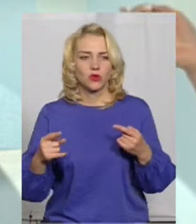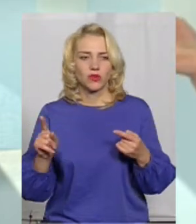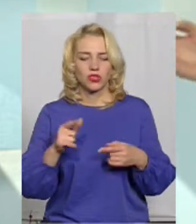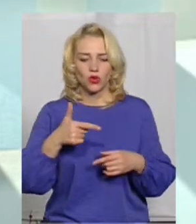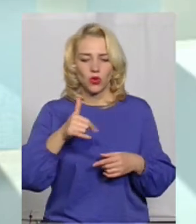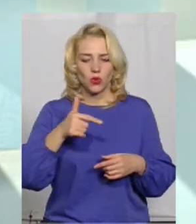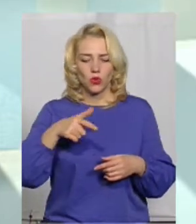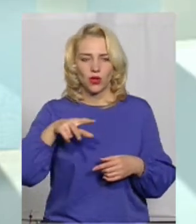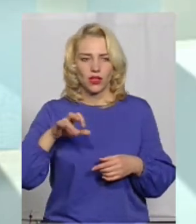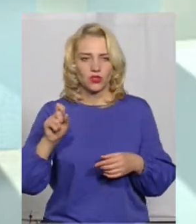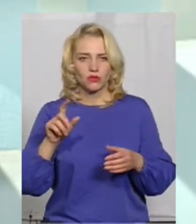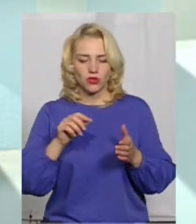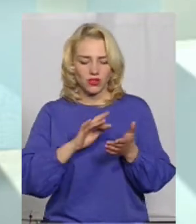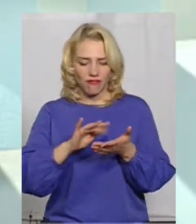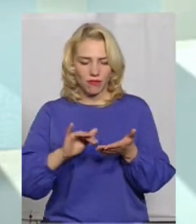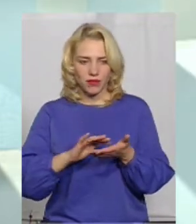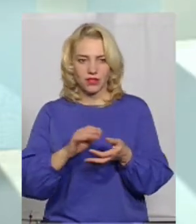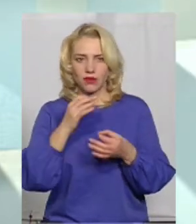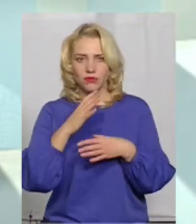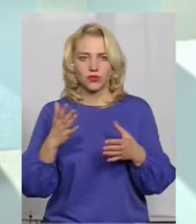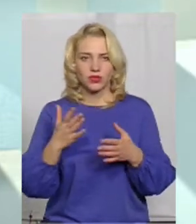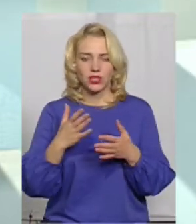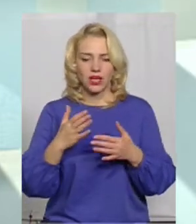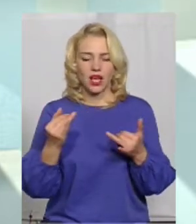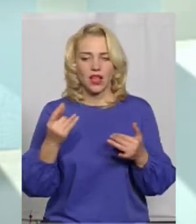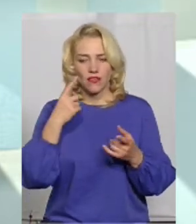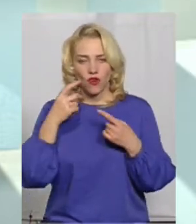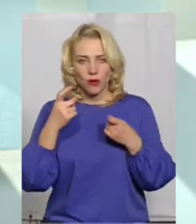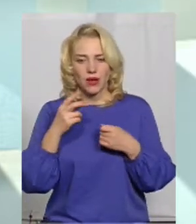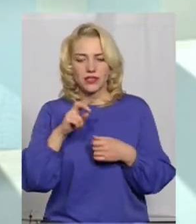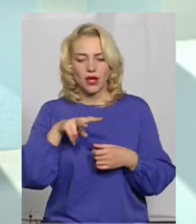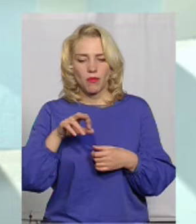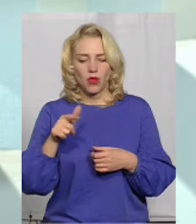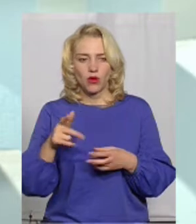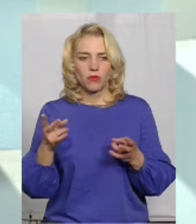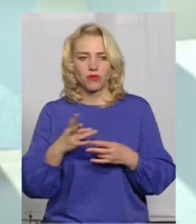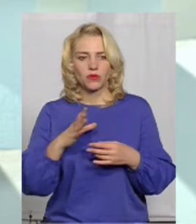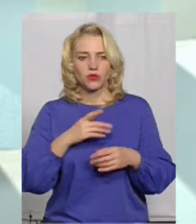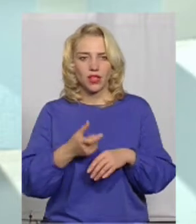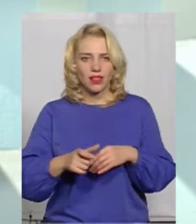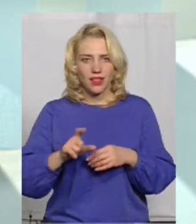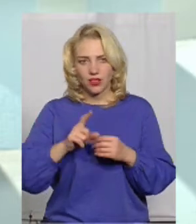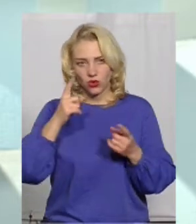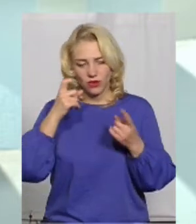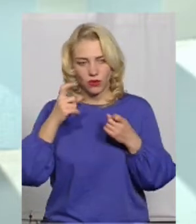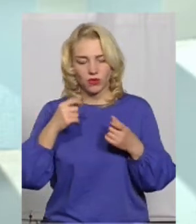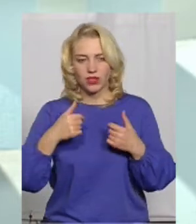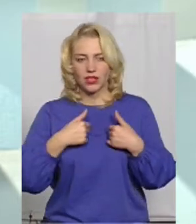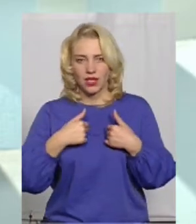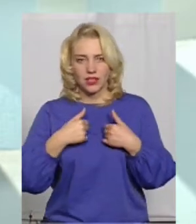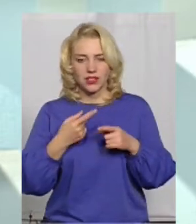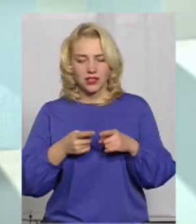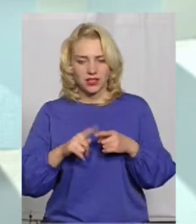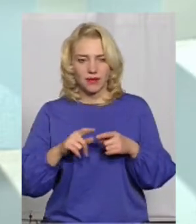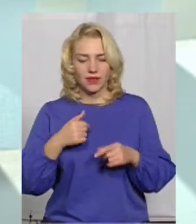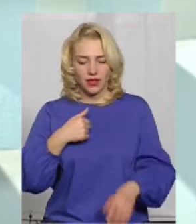Гуглі можна вбити. Будь-яку інформацію, якусь, от кажуть, блог має бути надто інформативний. Я з цим, от як